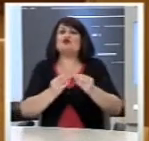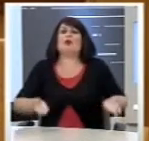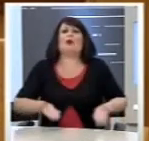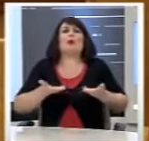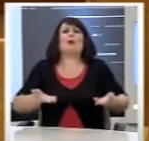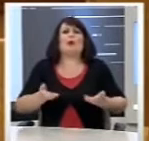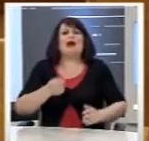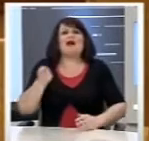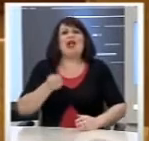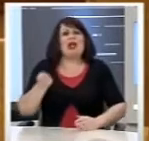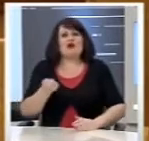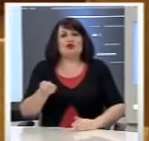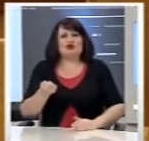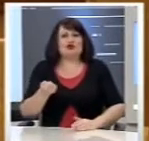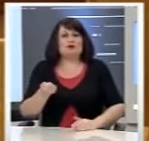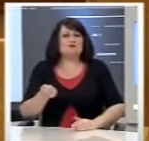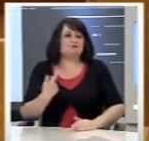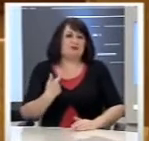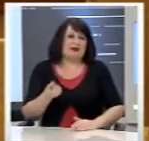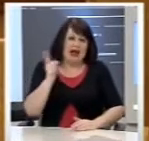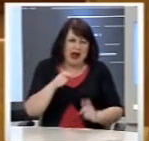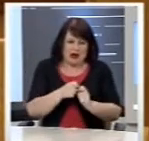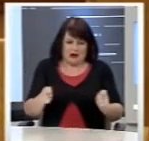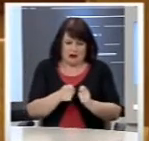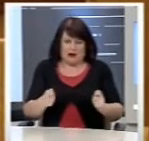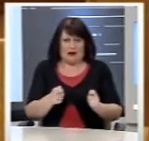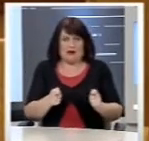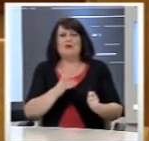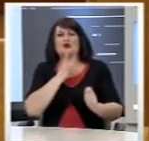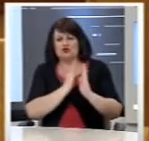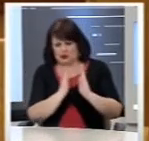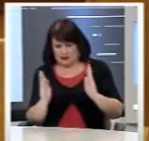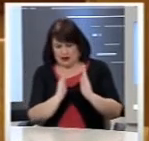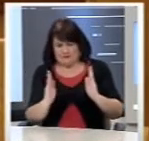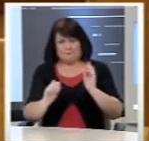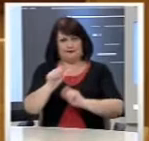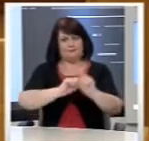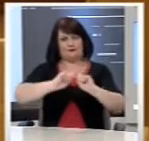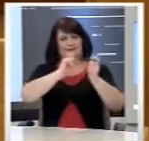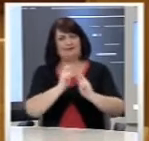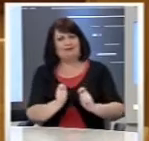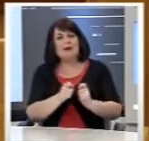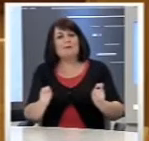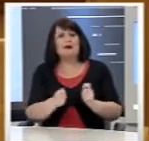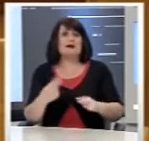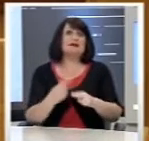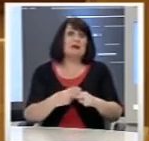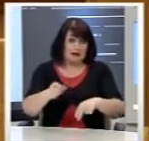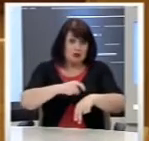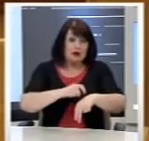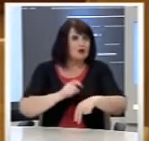λέμε η παραμετροποίηση των μεσοπρόθεσμων μέτρων αναδιάρθρωσης, έχει τόσο μεγάλη σημασία